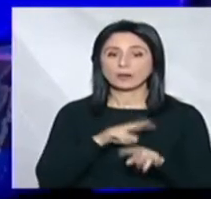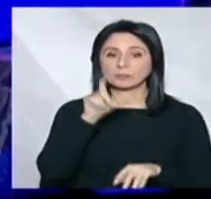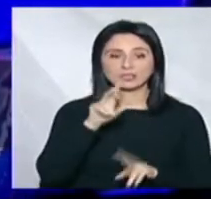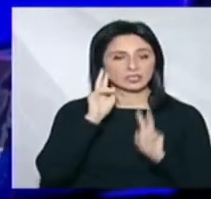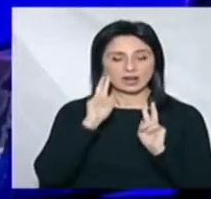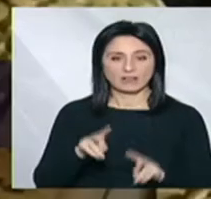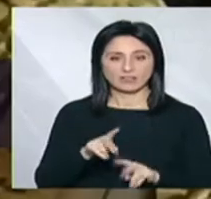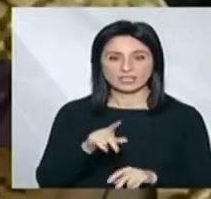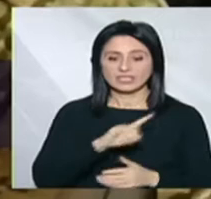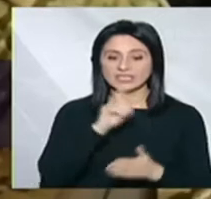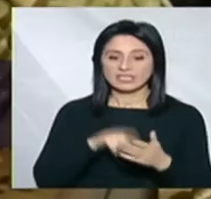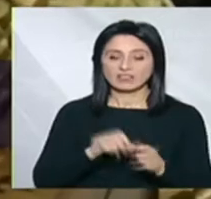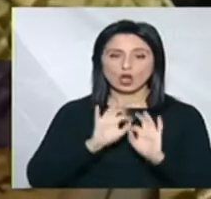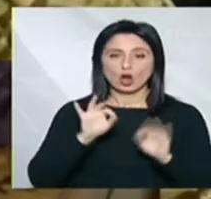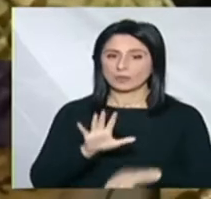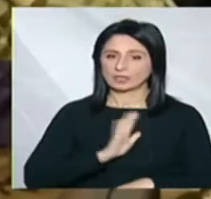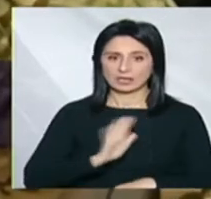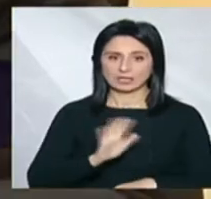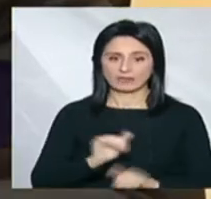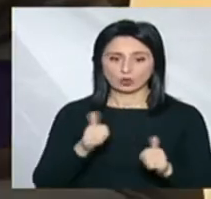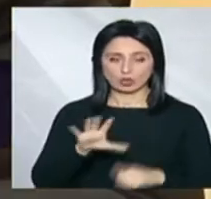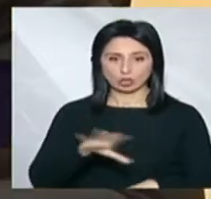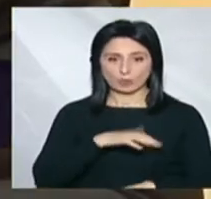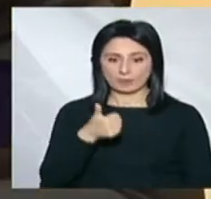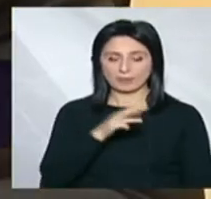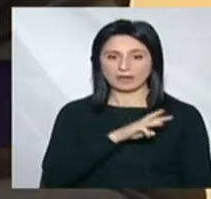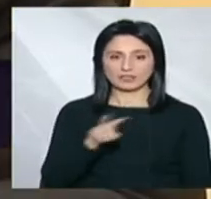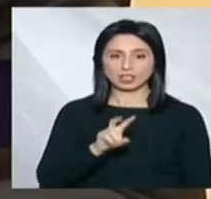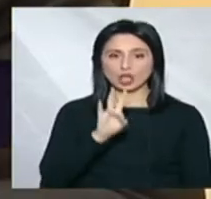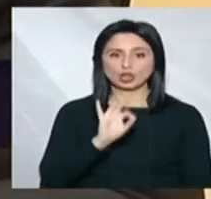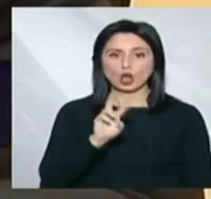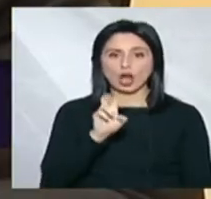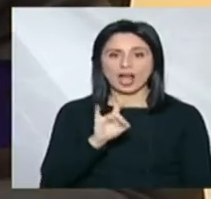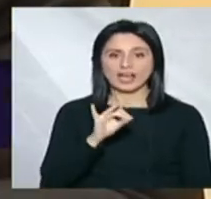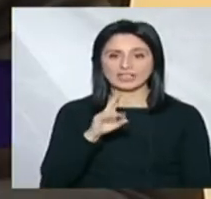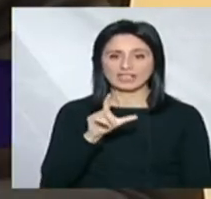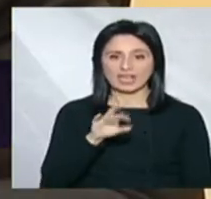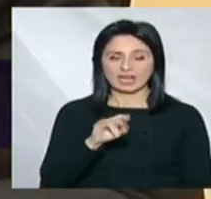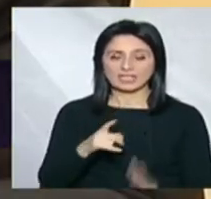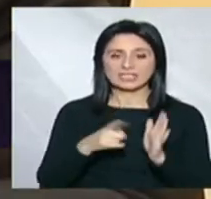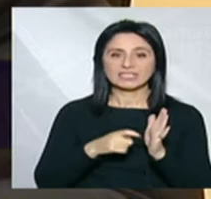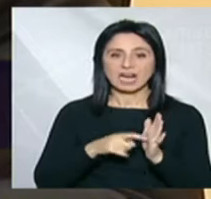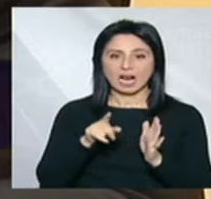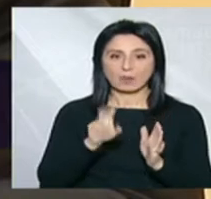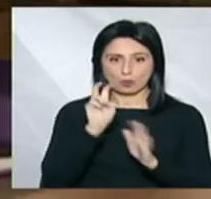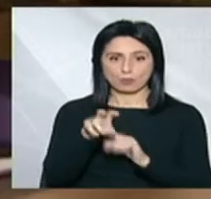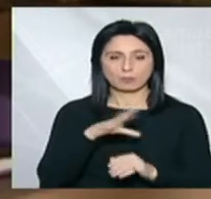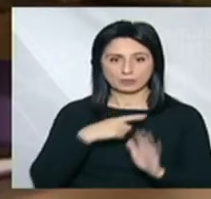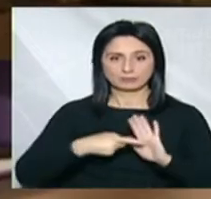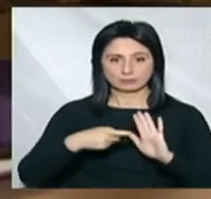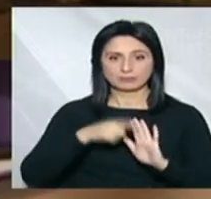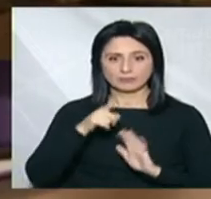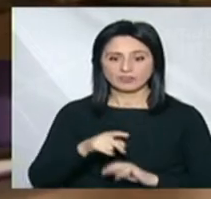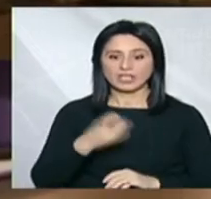utsnobia. Isam sakitqse kommentars araketebs iseve rogorc qopili premier ministri Zurab Noghaideli romelits sagamozebo uqebashits gamoikitqa.